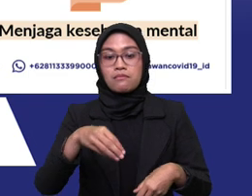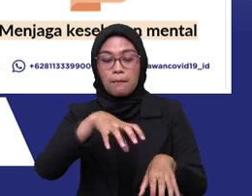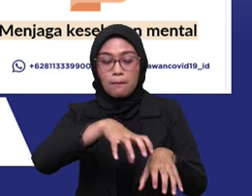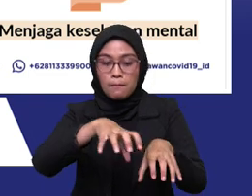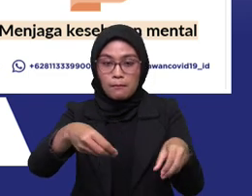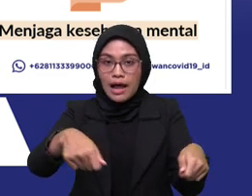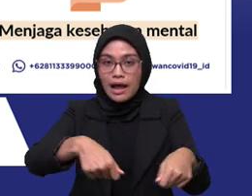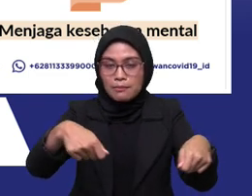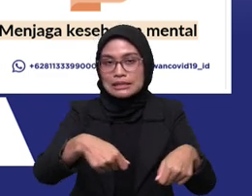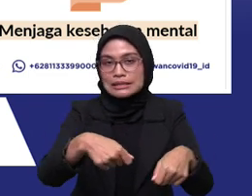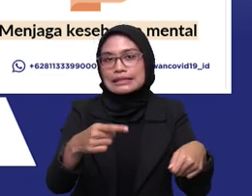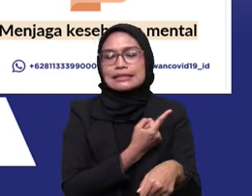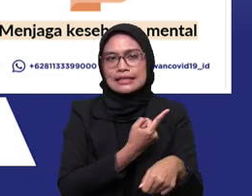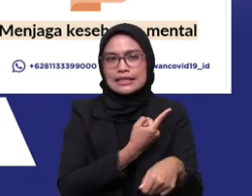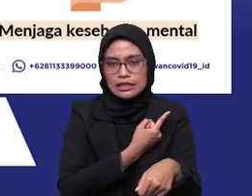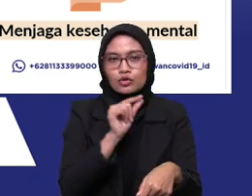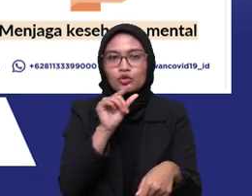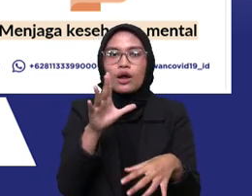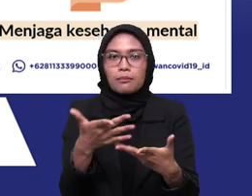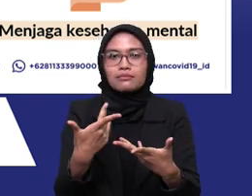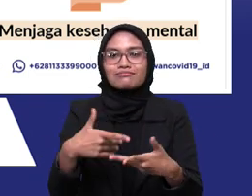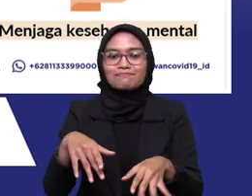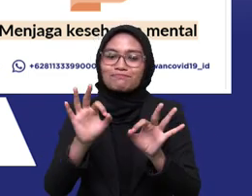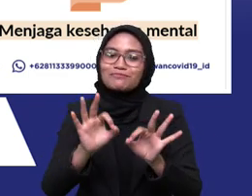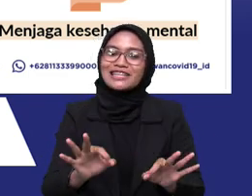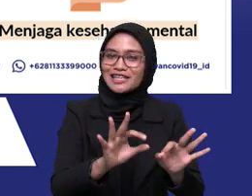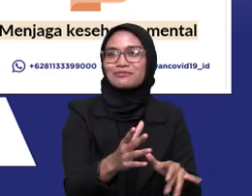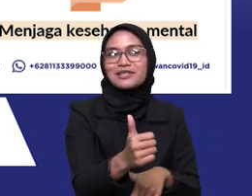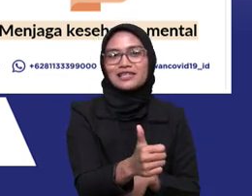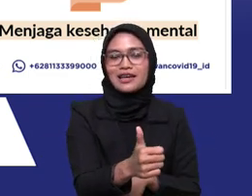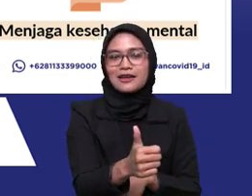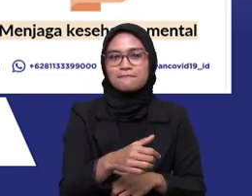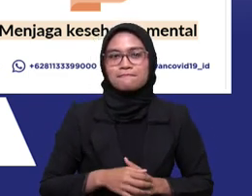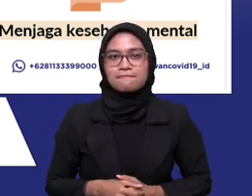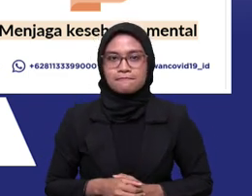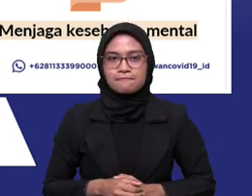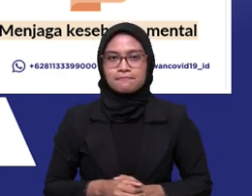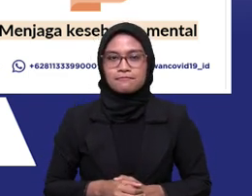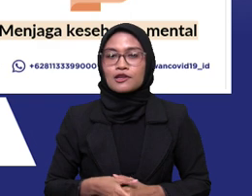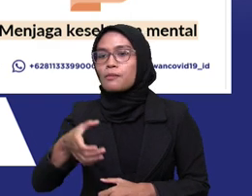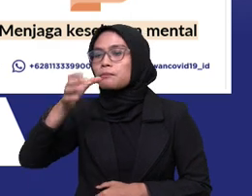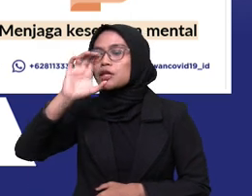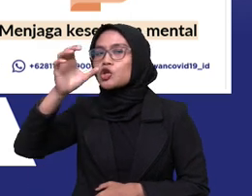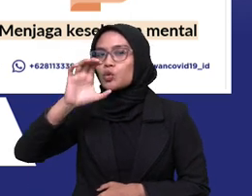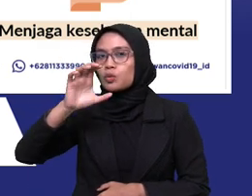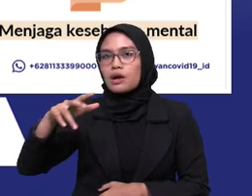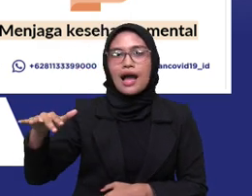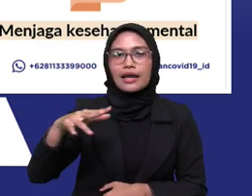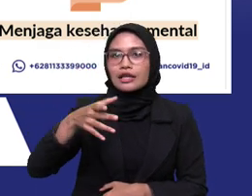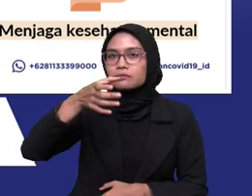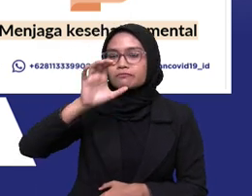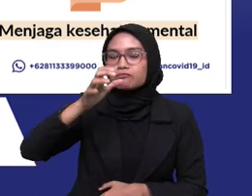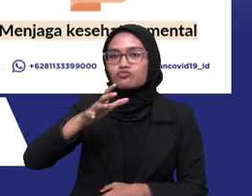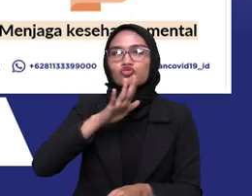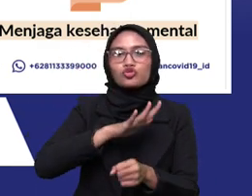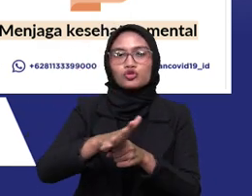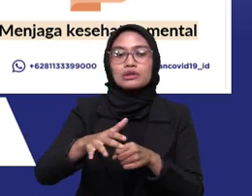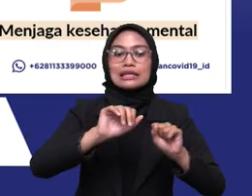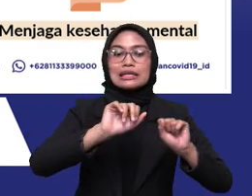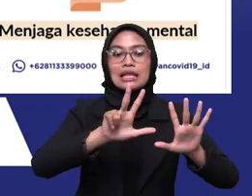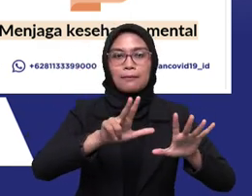kebersihannya Hai kemudian yang ke-9 minum air yang cukup yaitu biasanya 18 atau setara